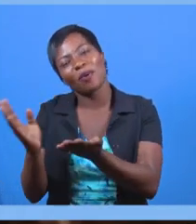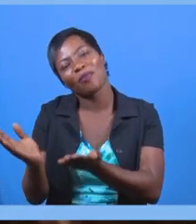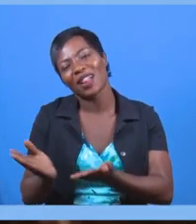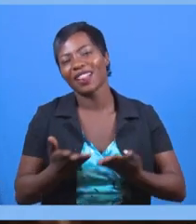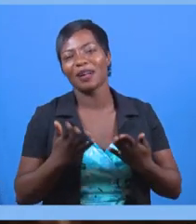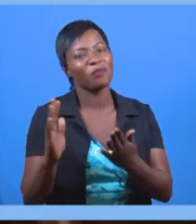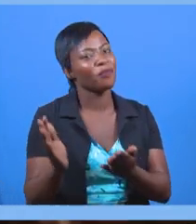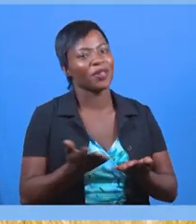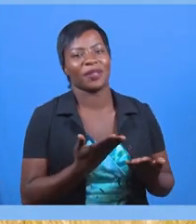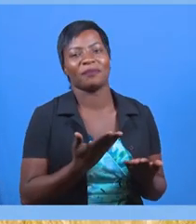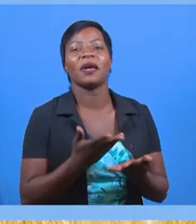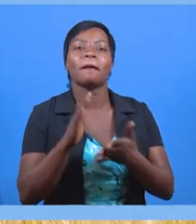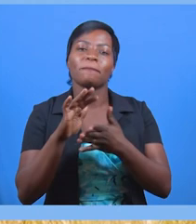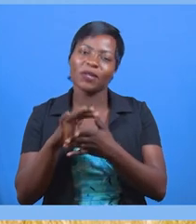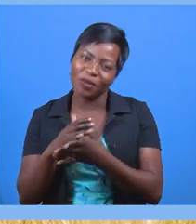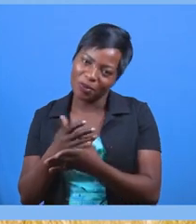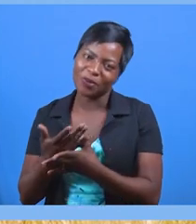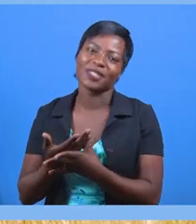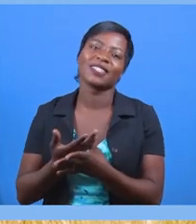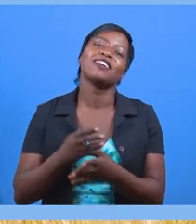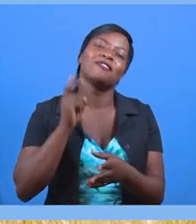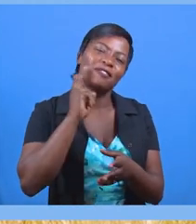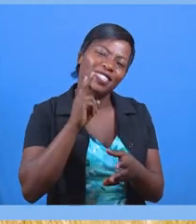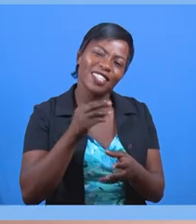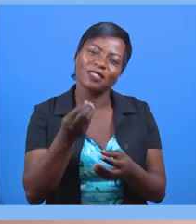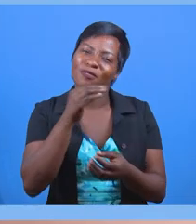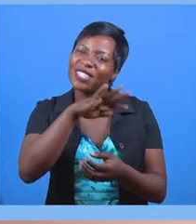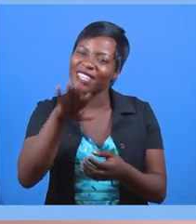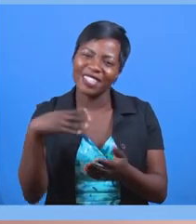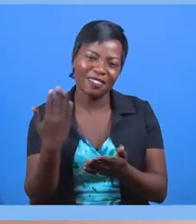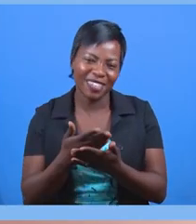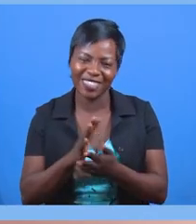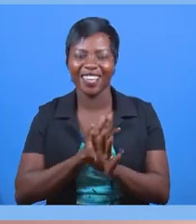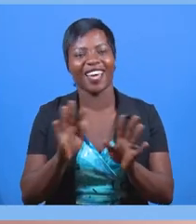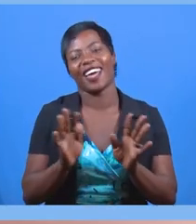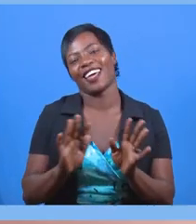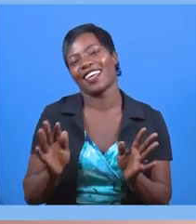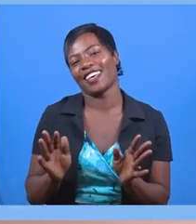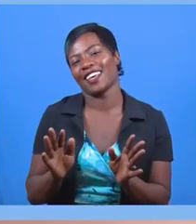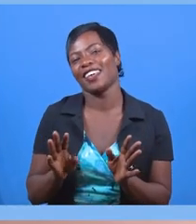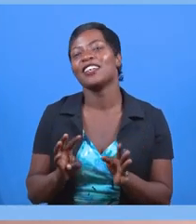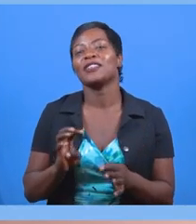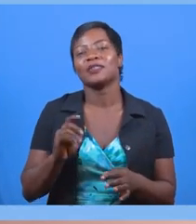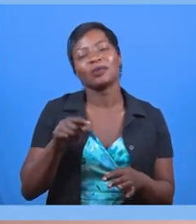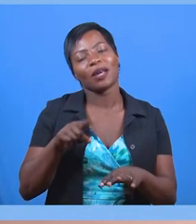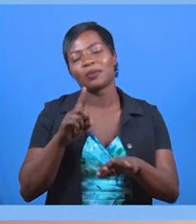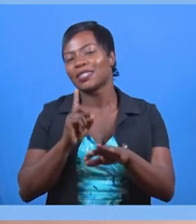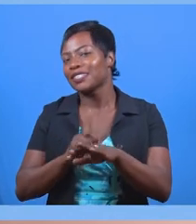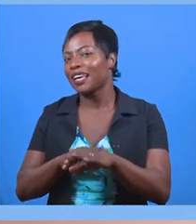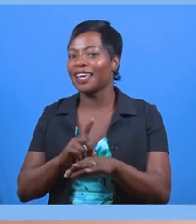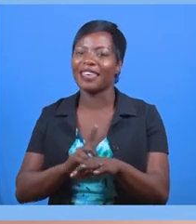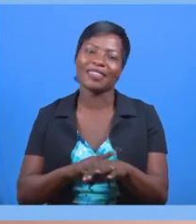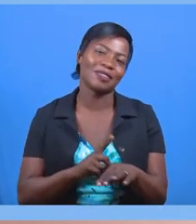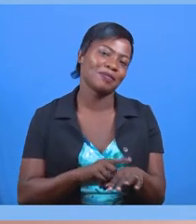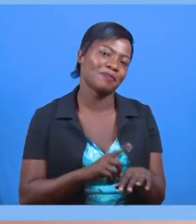nekuti mutsika dzedu Muyenzi Haapedze Dura. Vadikani kana tiita zvinoendeka zvikuru sei tiri Mai Chisamba show chiringazuva chinokukidzana nesu